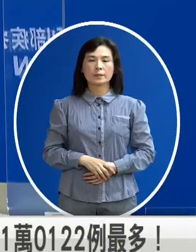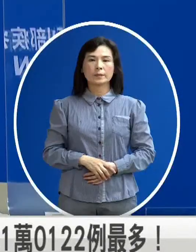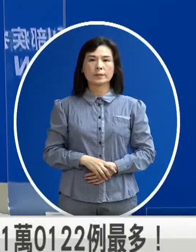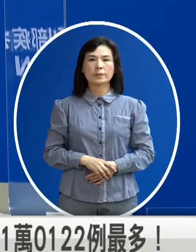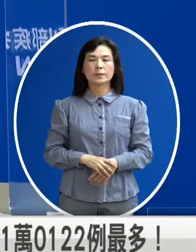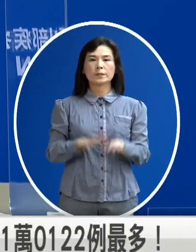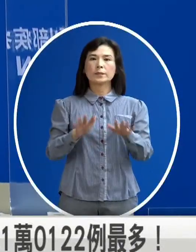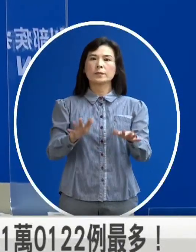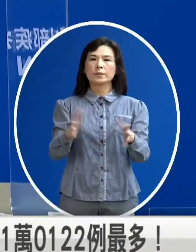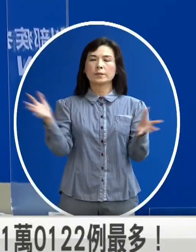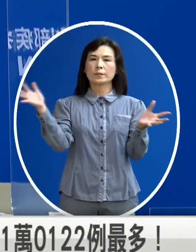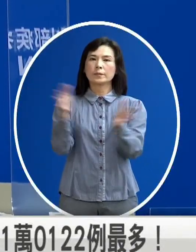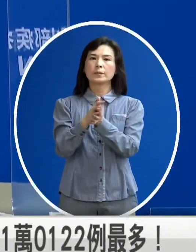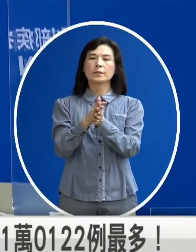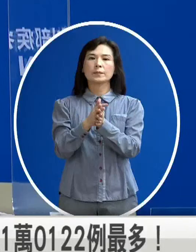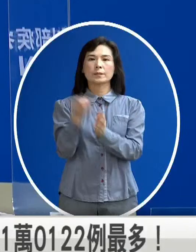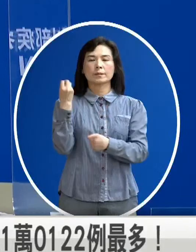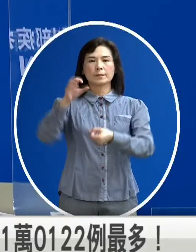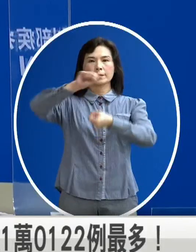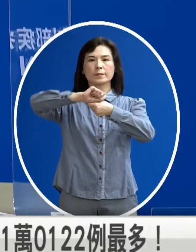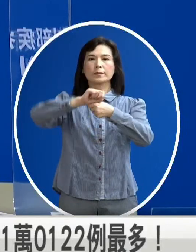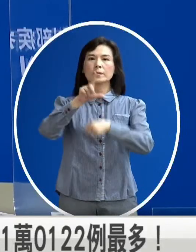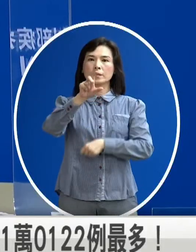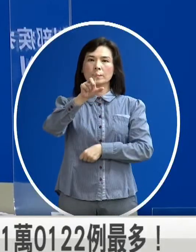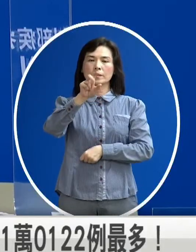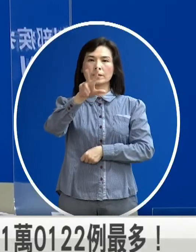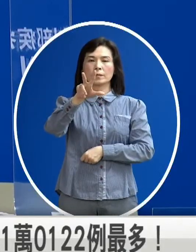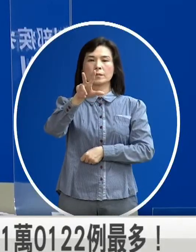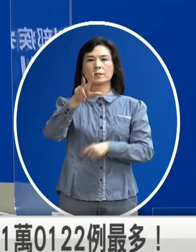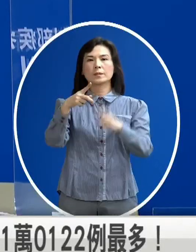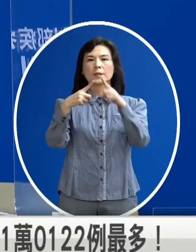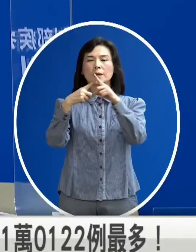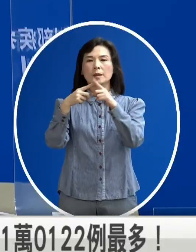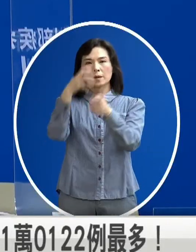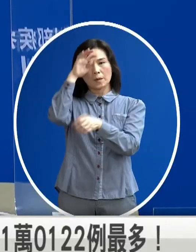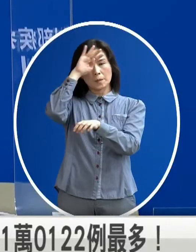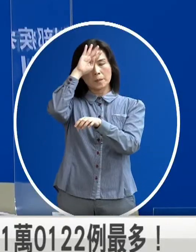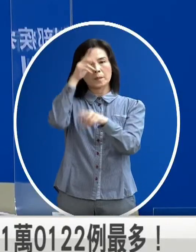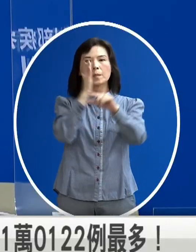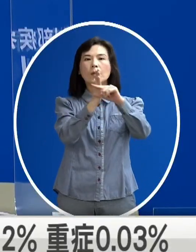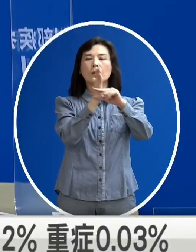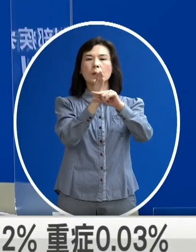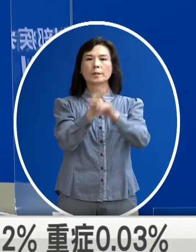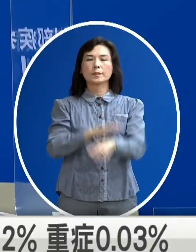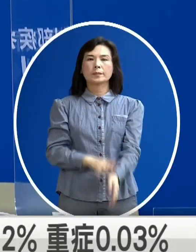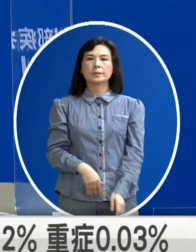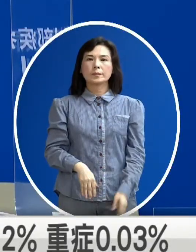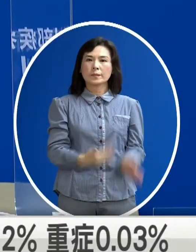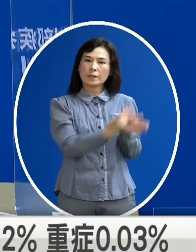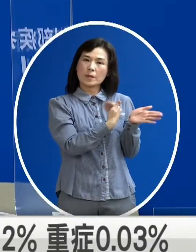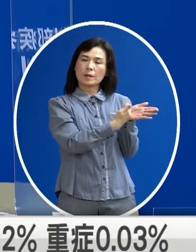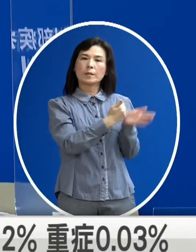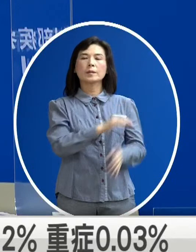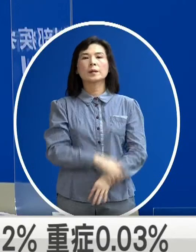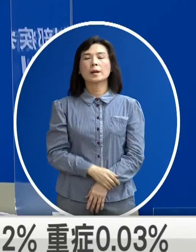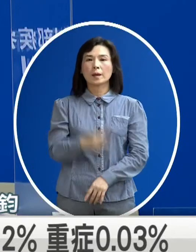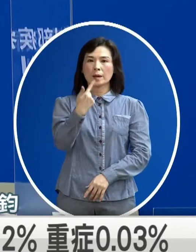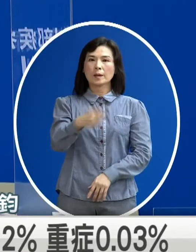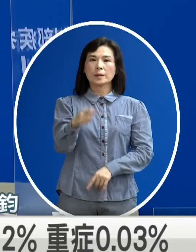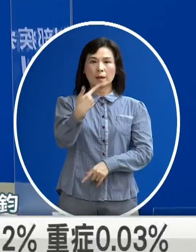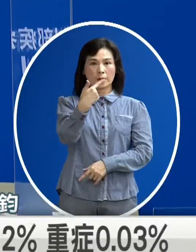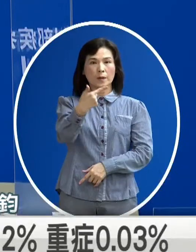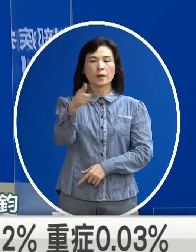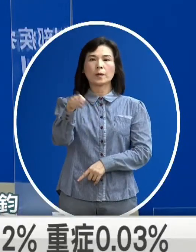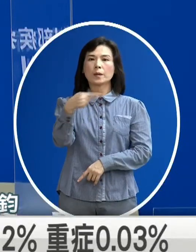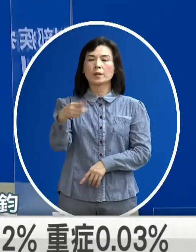好，我们今天总共新增的是67例的中症哈，列在右边。那另外还有6例是今